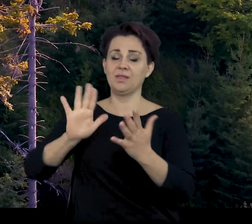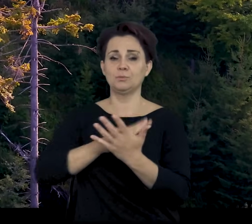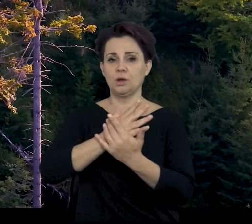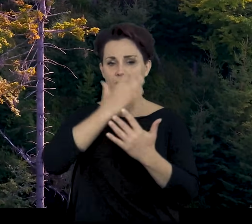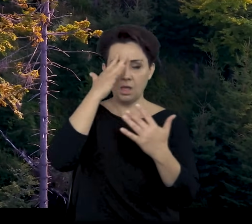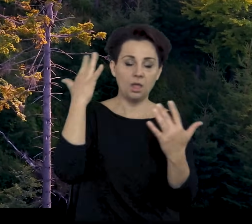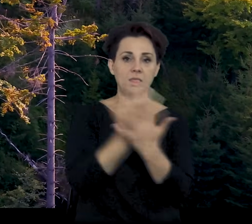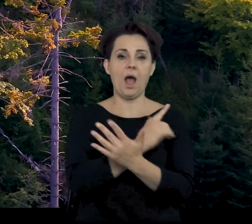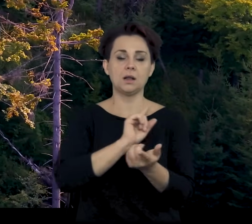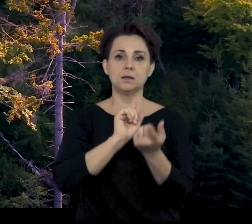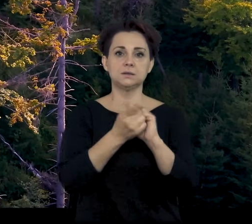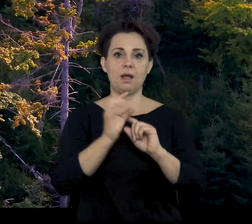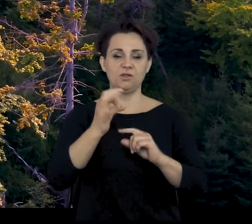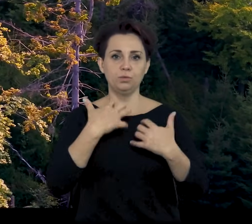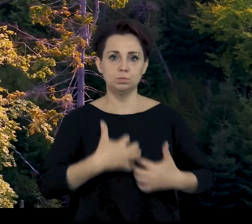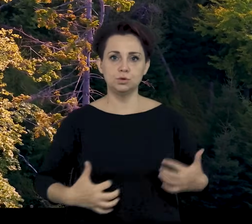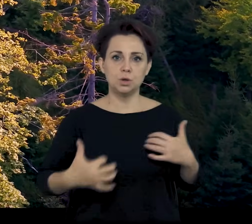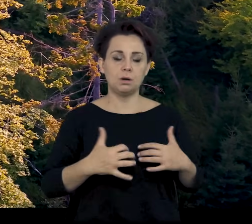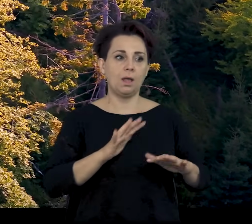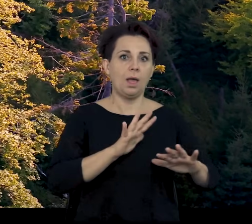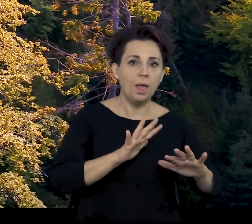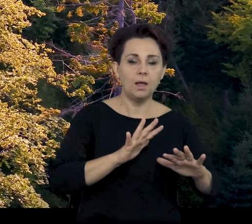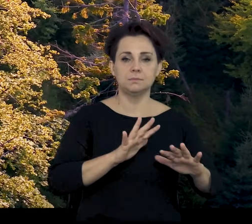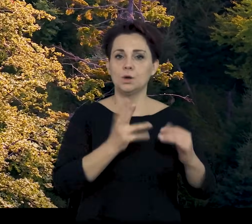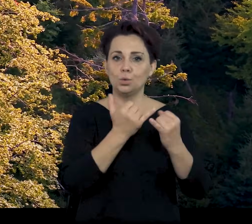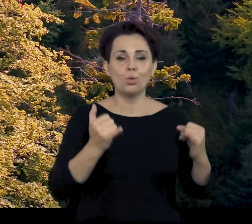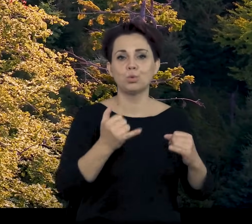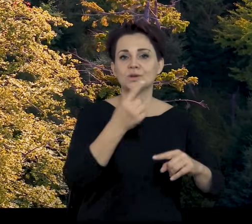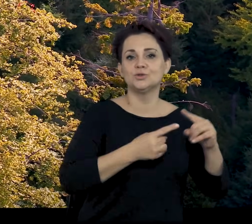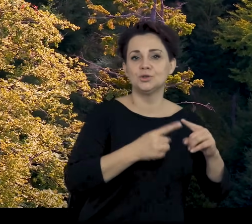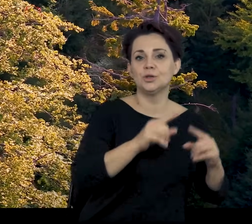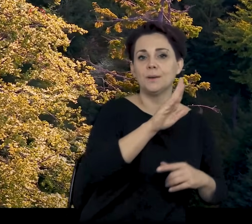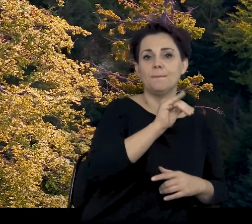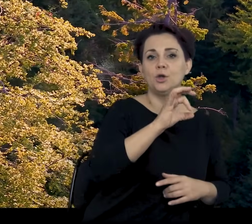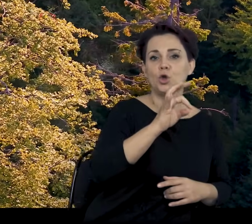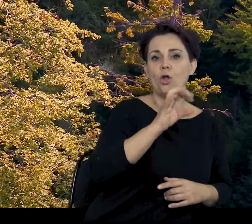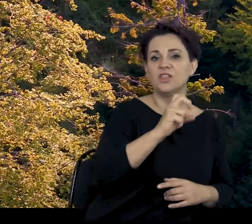wywołane czynnikami biotycznymi lub abiotycznymi.